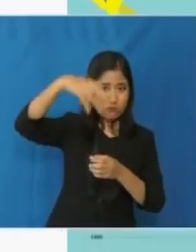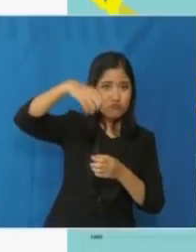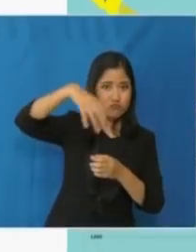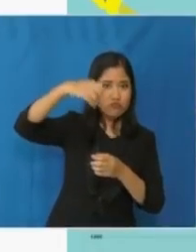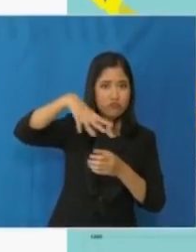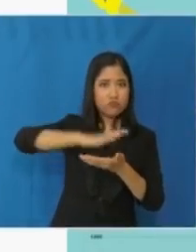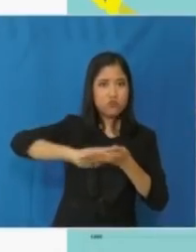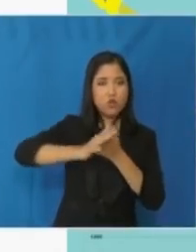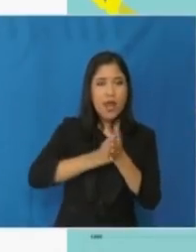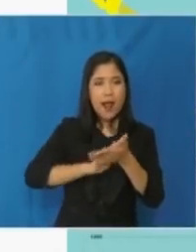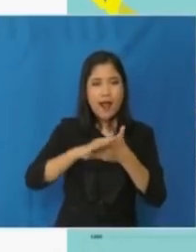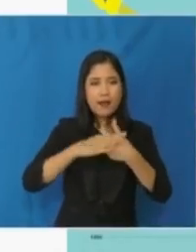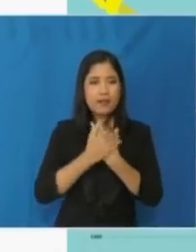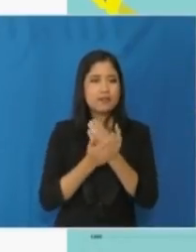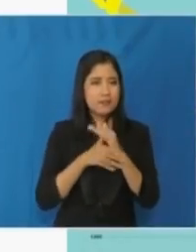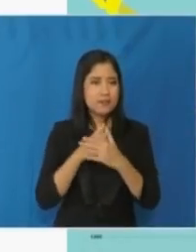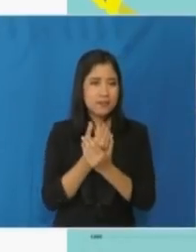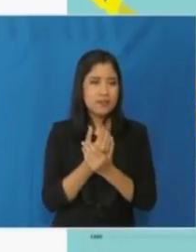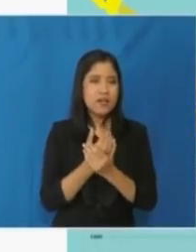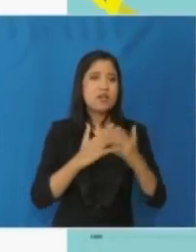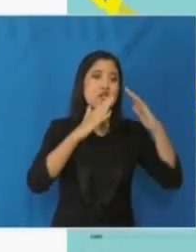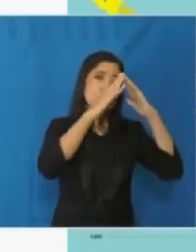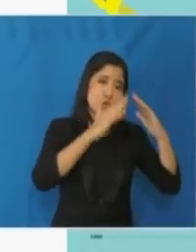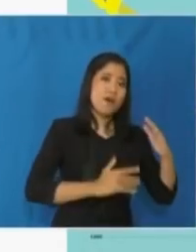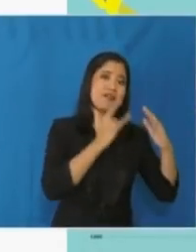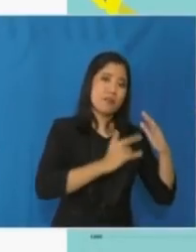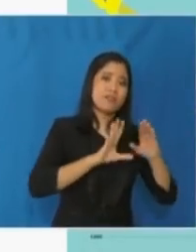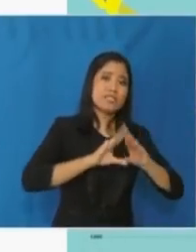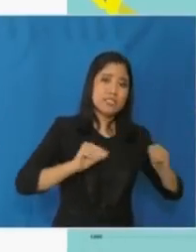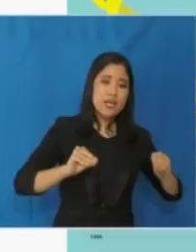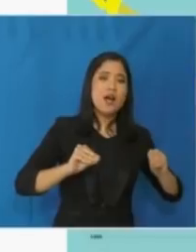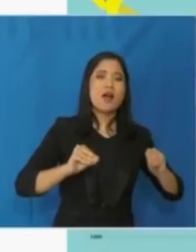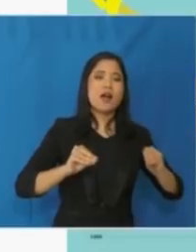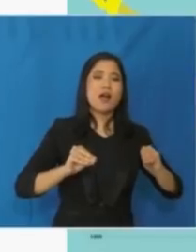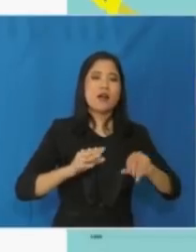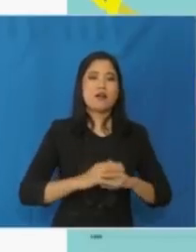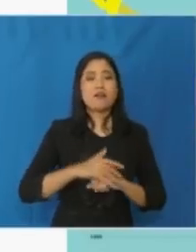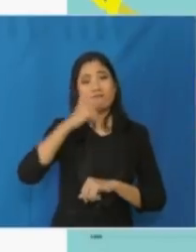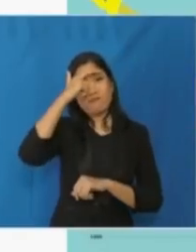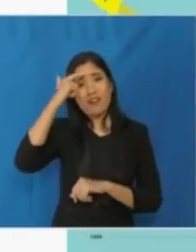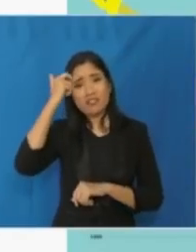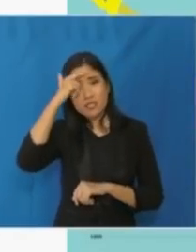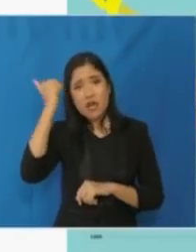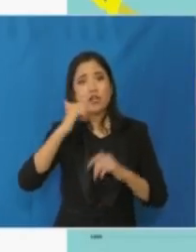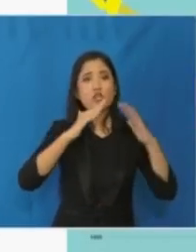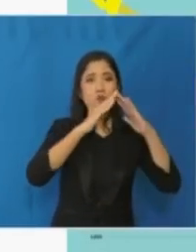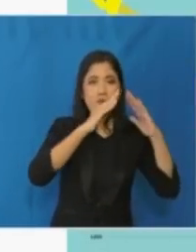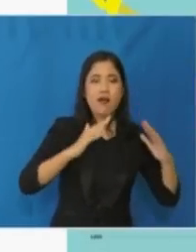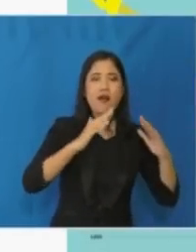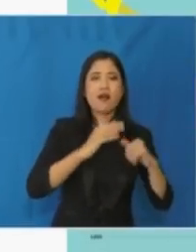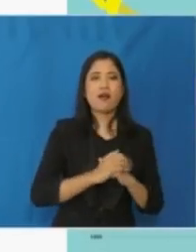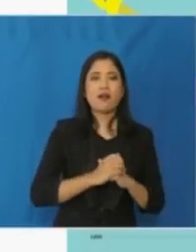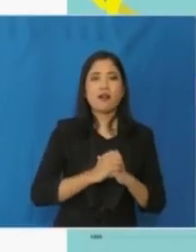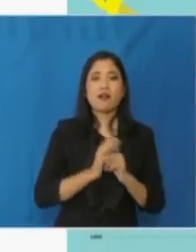kemudian produktif dirumah Hai bekerja dari rumah belajar dirumah